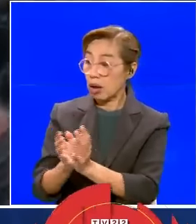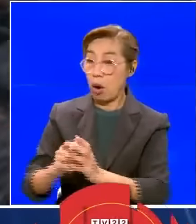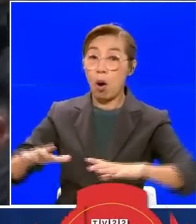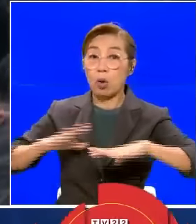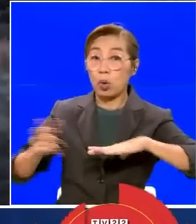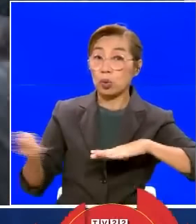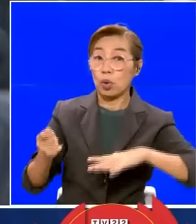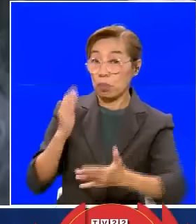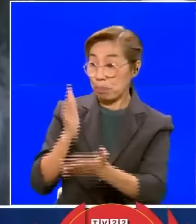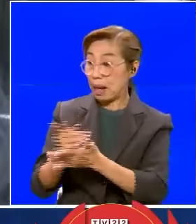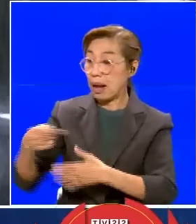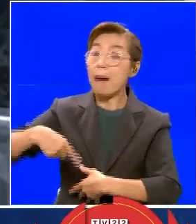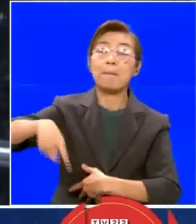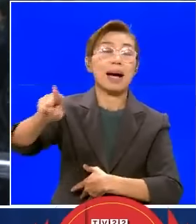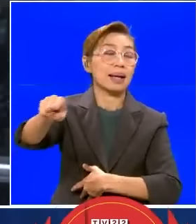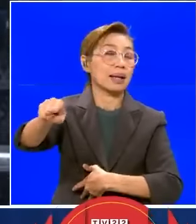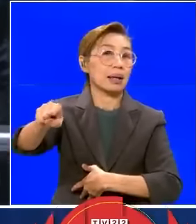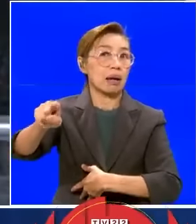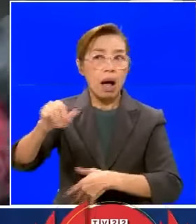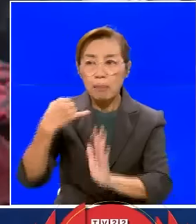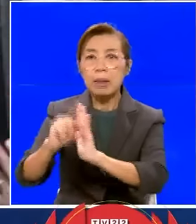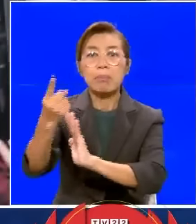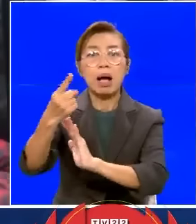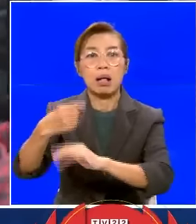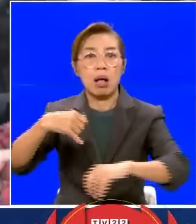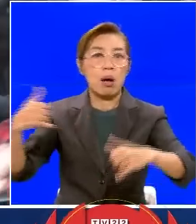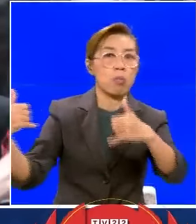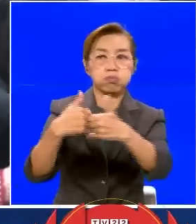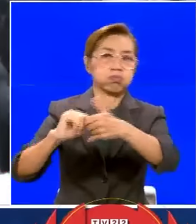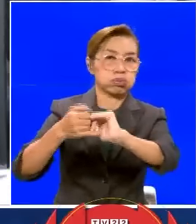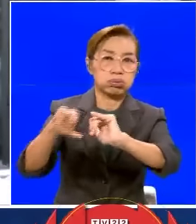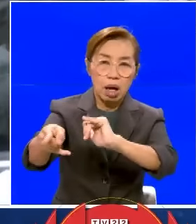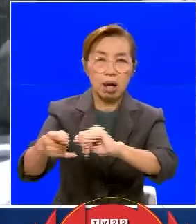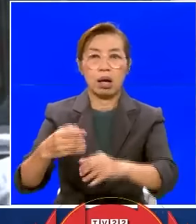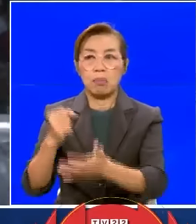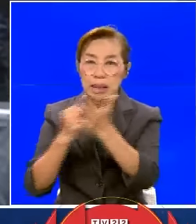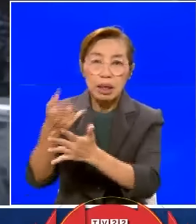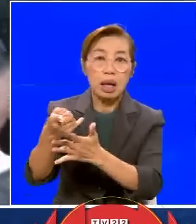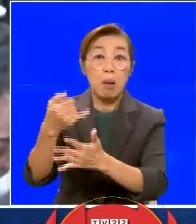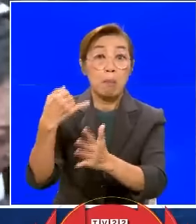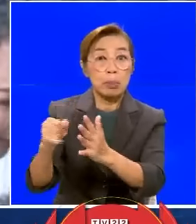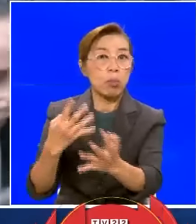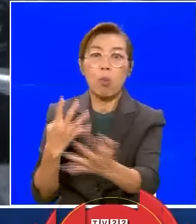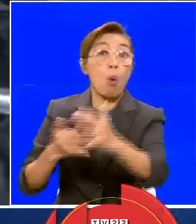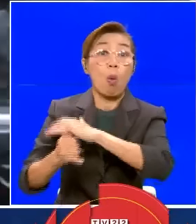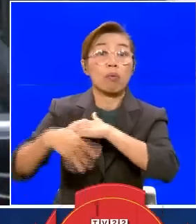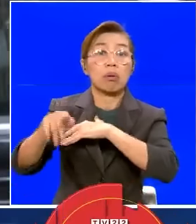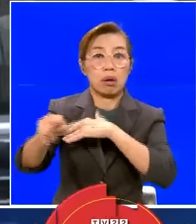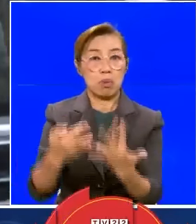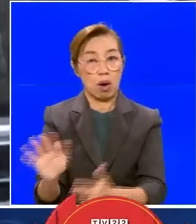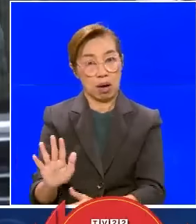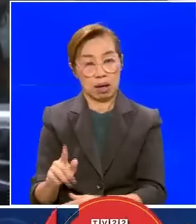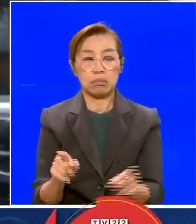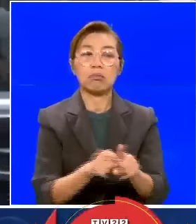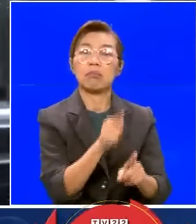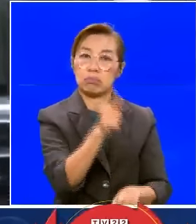ถูกจับเมาแล้วขับไปทะเลาะวิวาทก็ถูกเพิกถอนการพักโทษนำตัวเข้าสู่เรือนจำทันทีทีนี้ในกรณีของคุณทักษิ